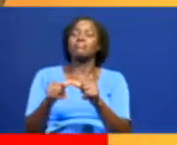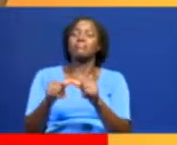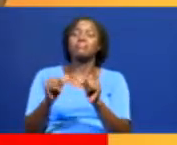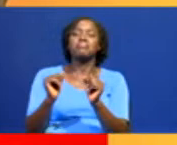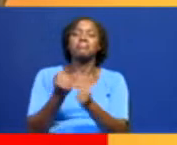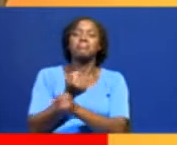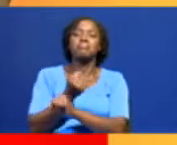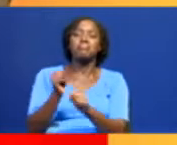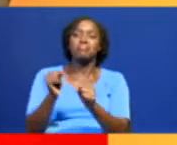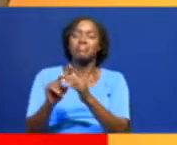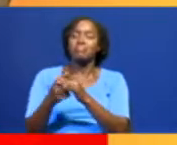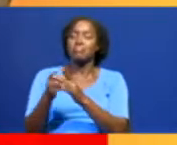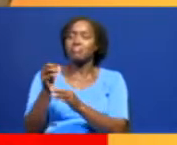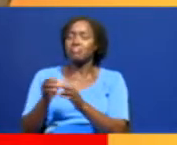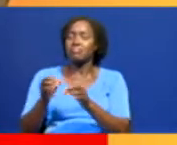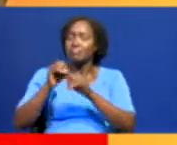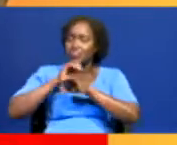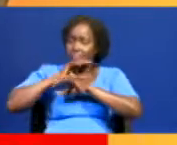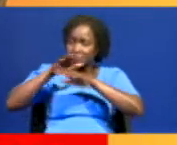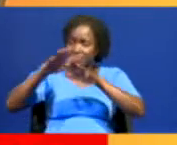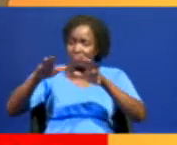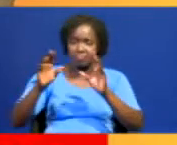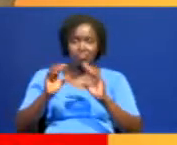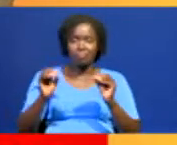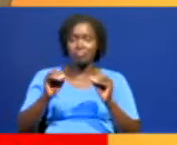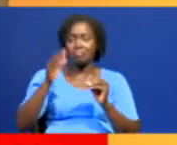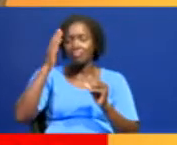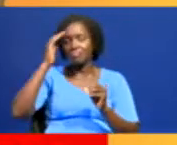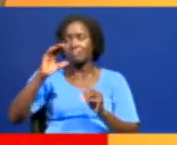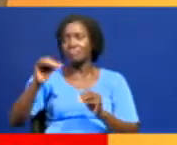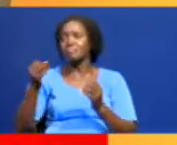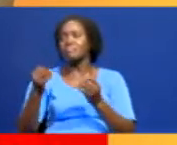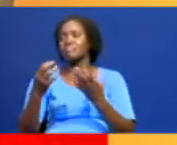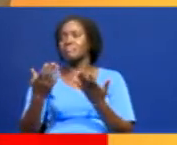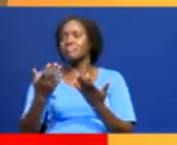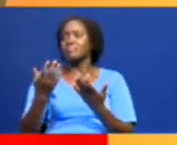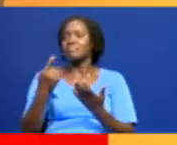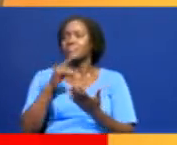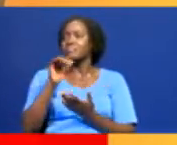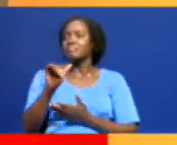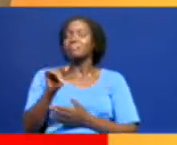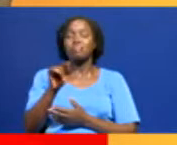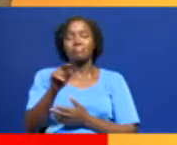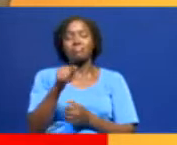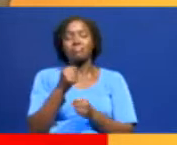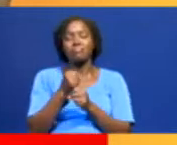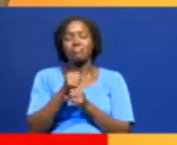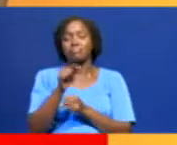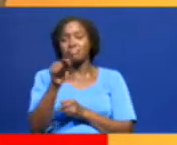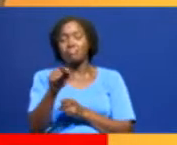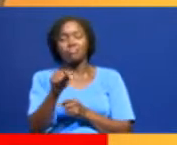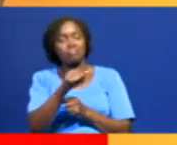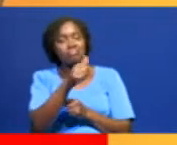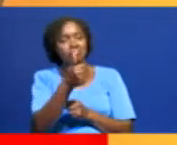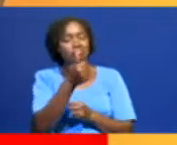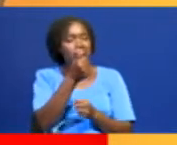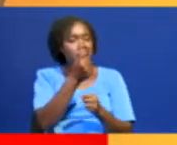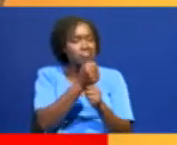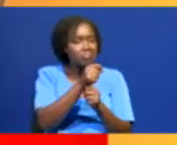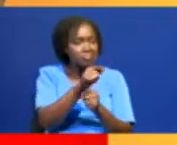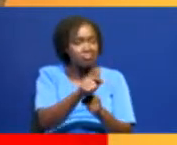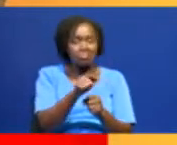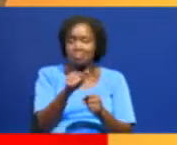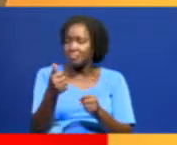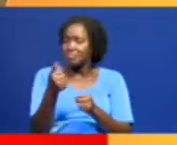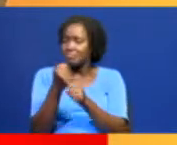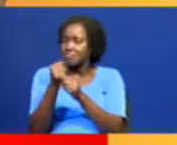kuanzishwa kama ugatuzi haungekuwa. Na najua kuna counties, kwa counties nyingi tumeweza kusema hii county imefanya hivi, hii county imefanya hivi, hii county